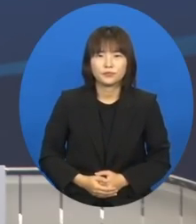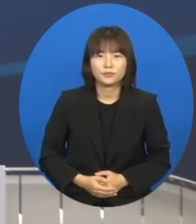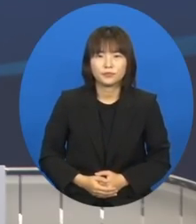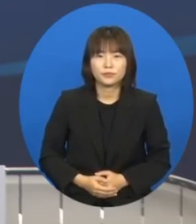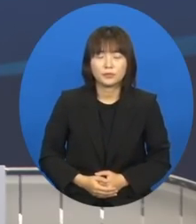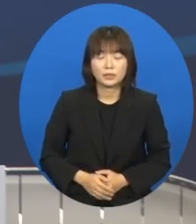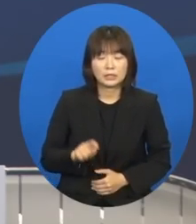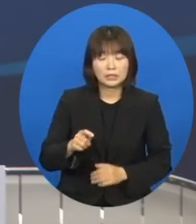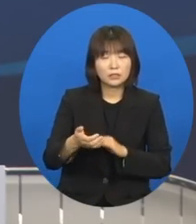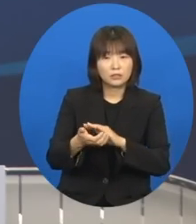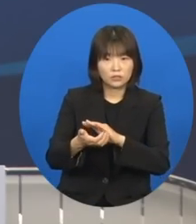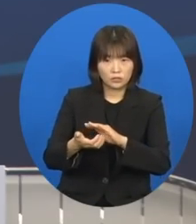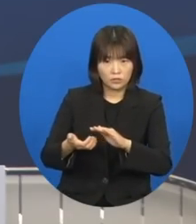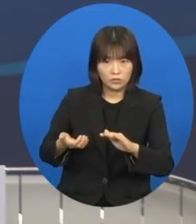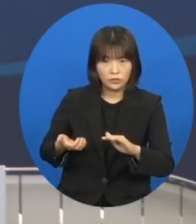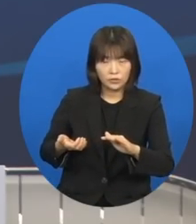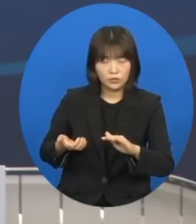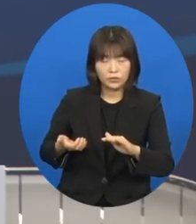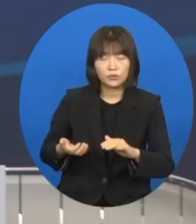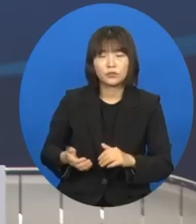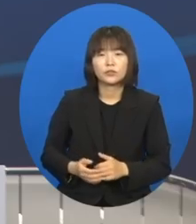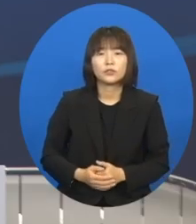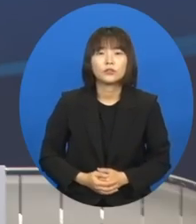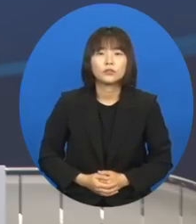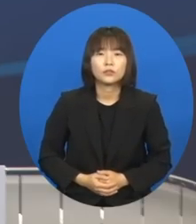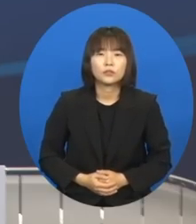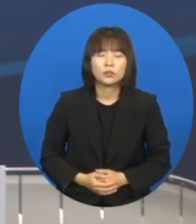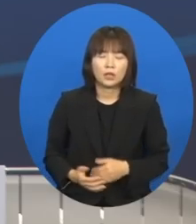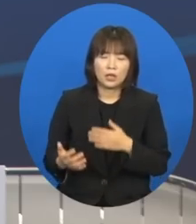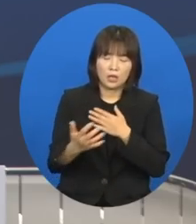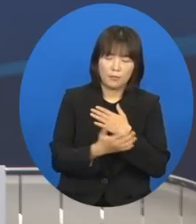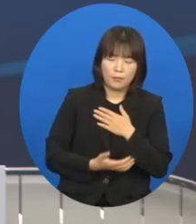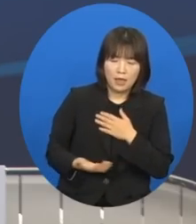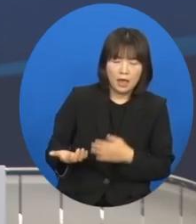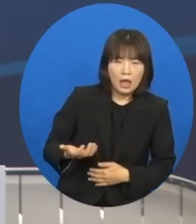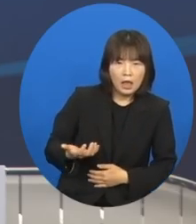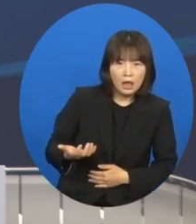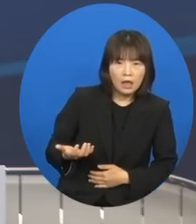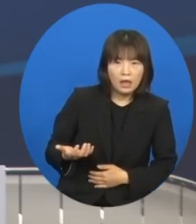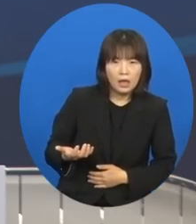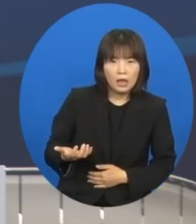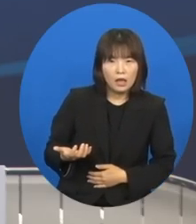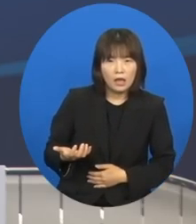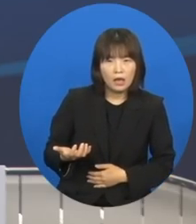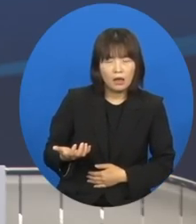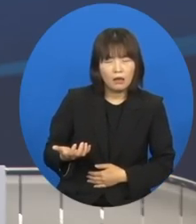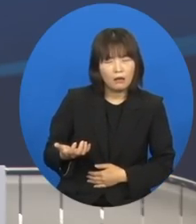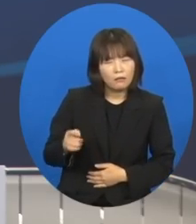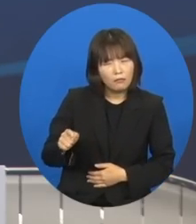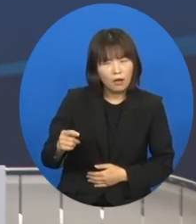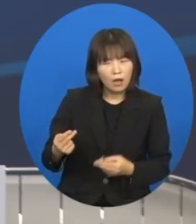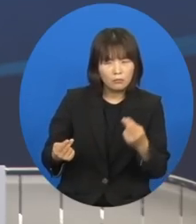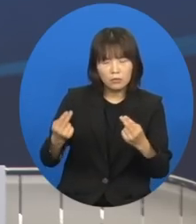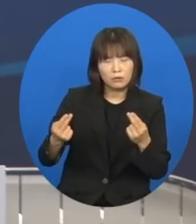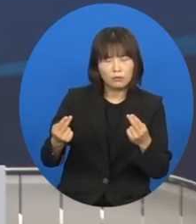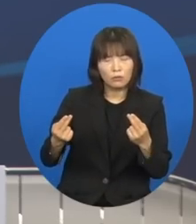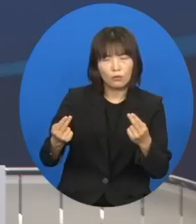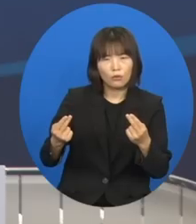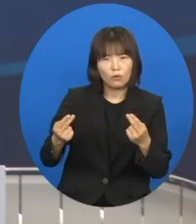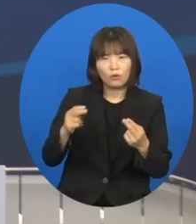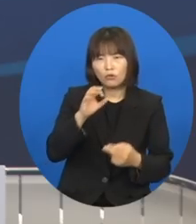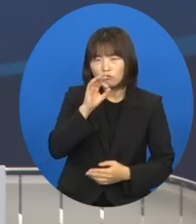그 전에 뭐 몸살이 나거나 뭐 통증이 있던 이런 거하고 비교가 안 되는 그